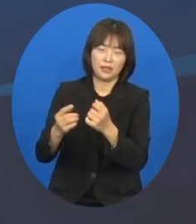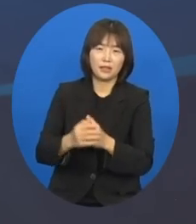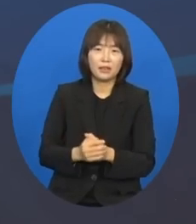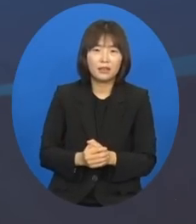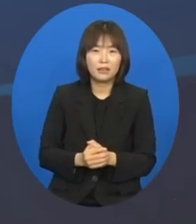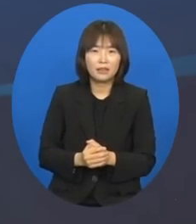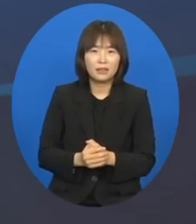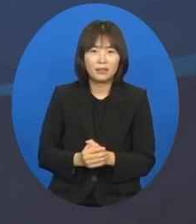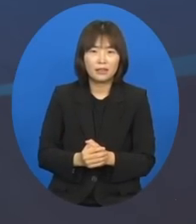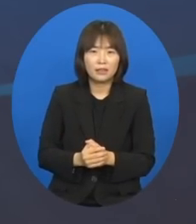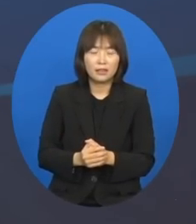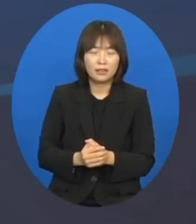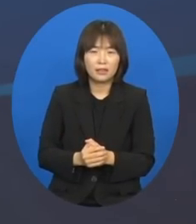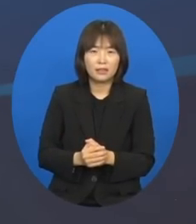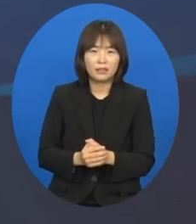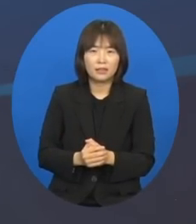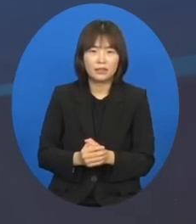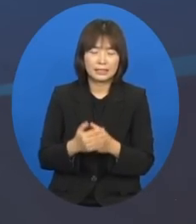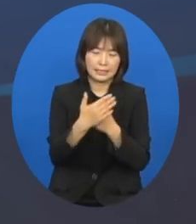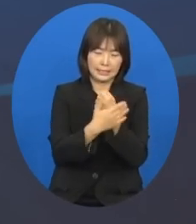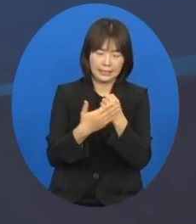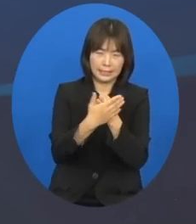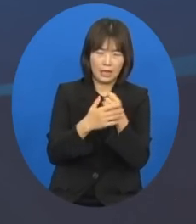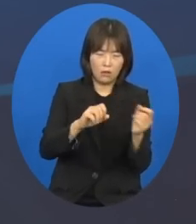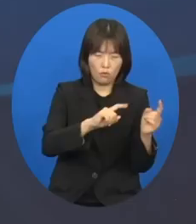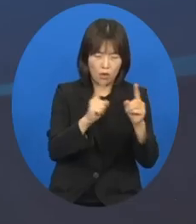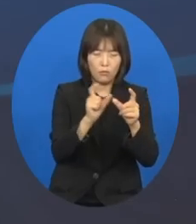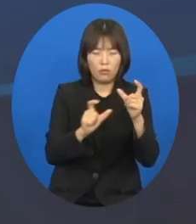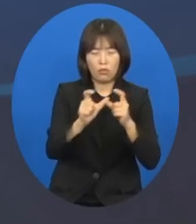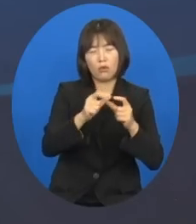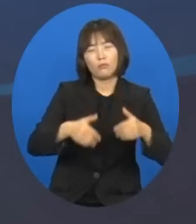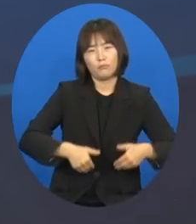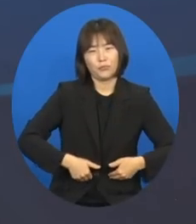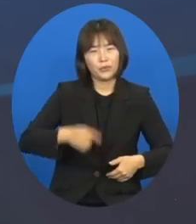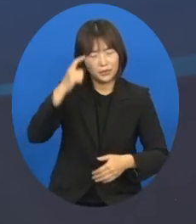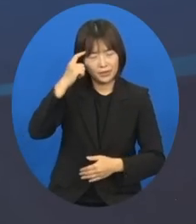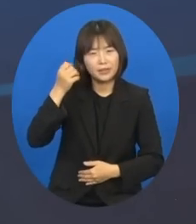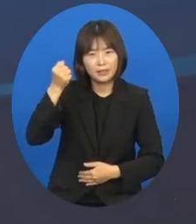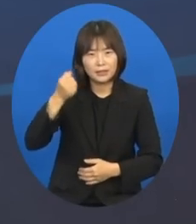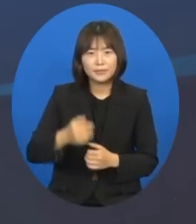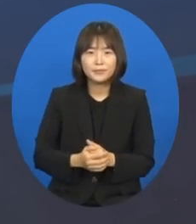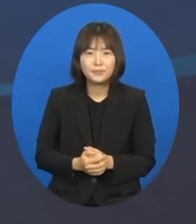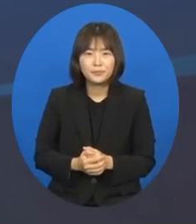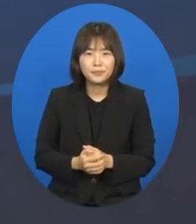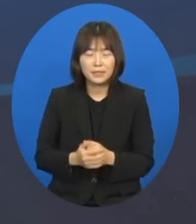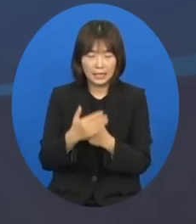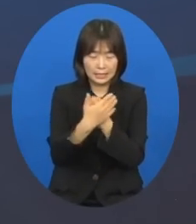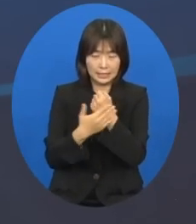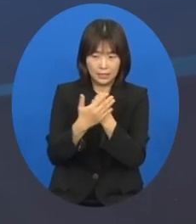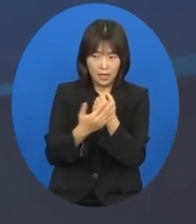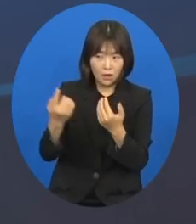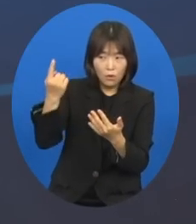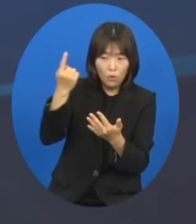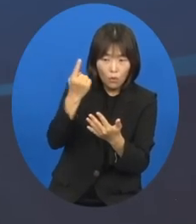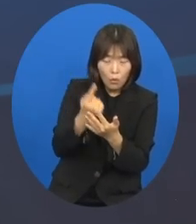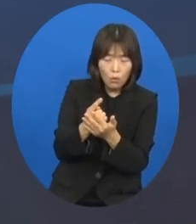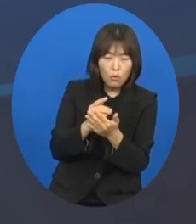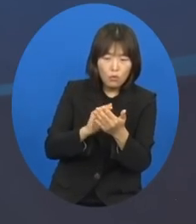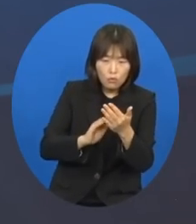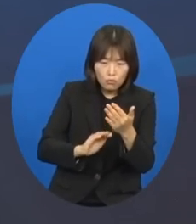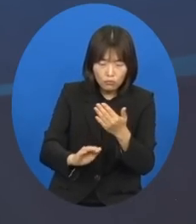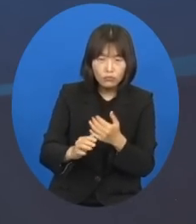어떤 면에 있어서 경제의 회복보다 은혜의 회복이 더 필요할지도 모릅니다 은혜가 임하고 그 다음 하나님이 물질을